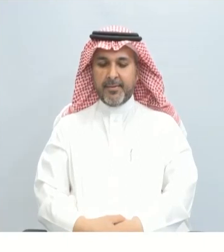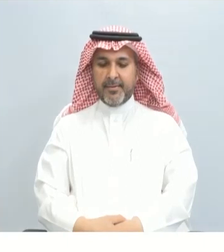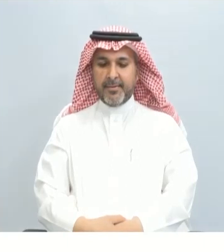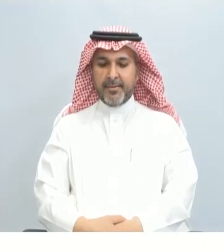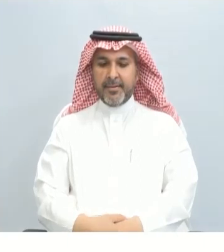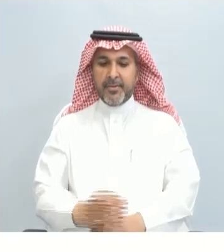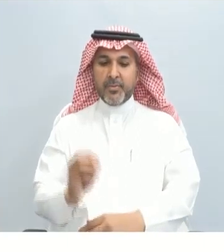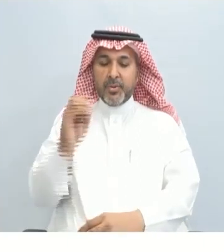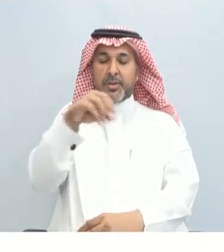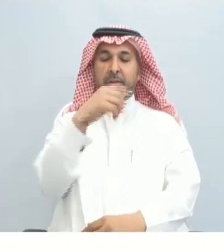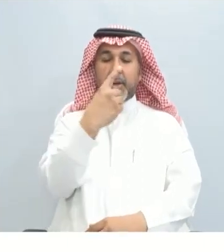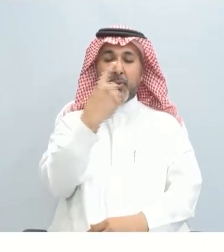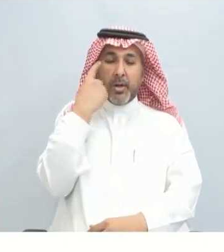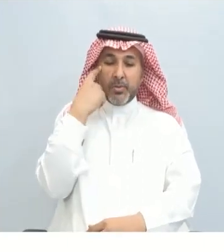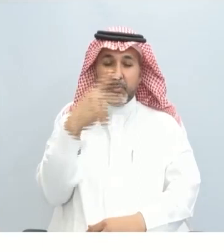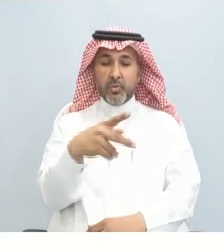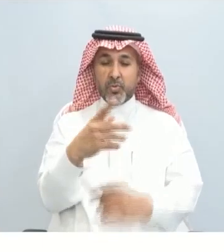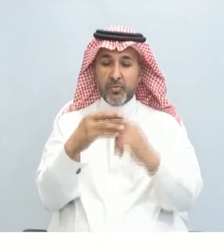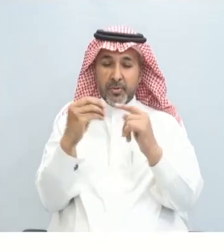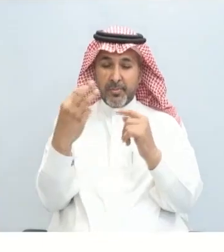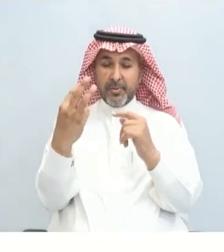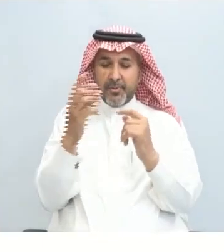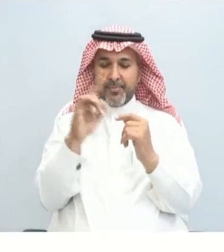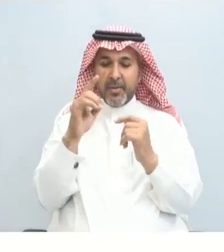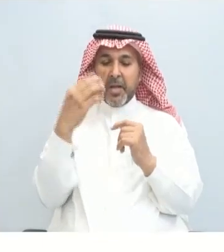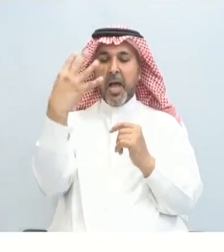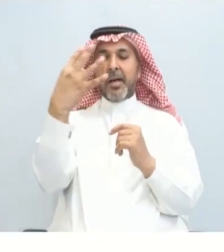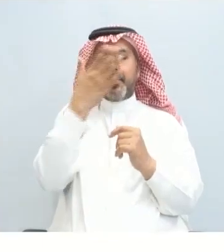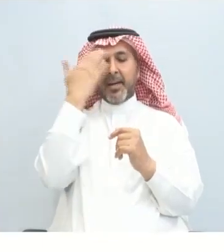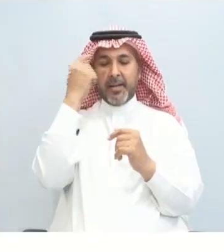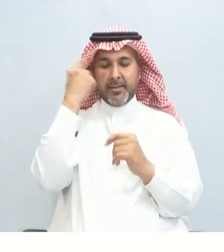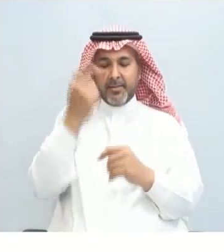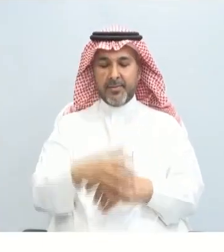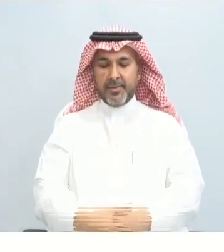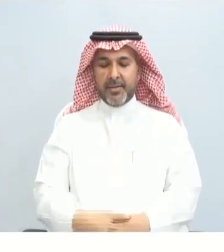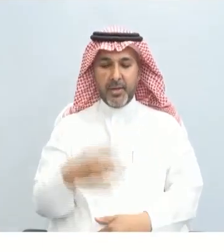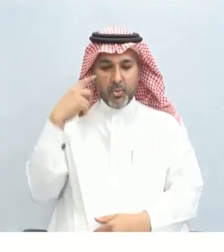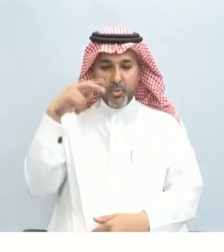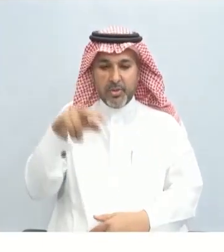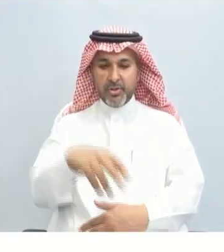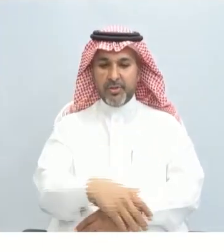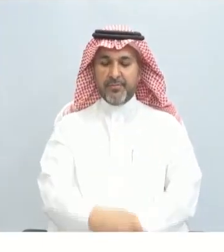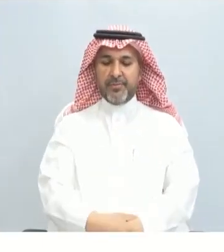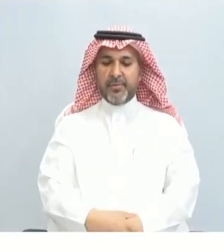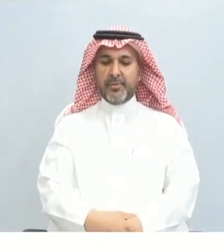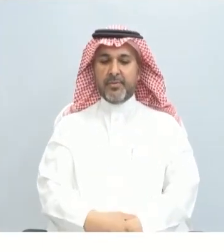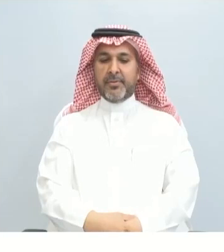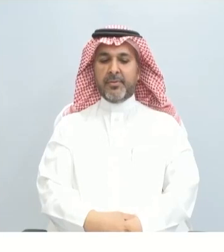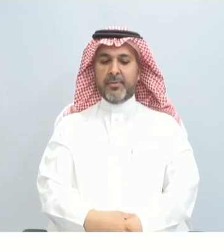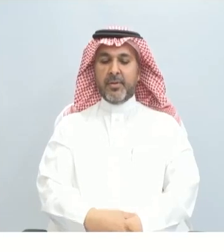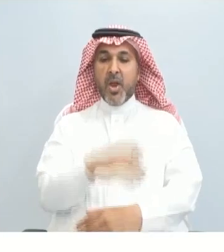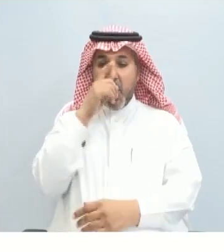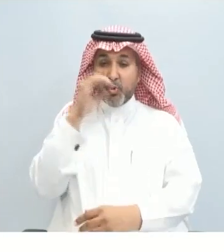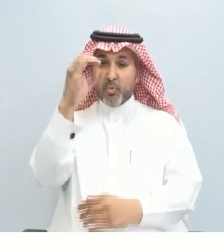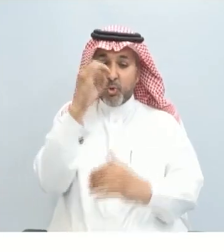بيسبب لي سالب فراح ما ح هذا الجواب يعني كجواب مقبول فاحيانا ليس شرط انك تحل